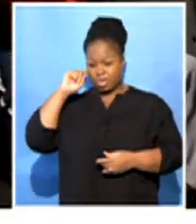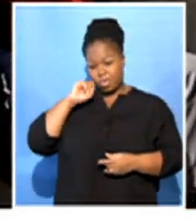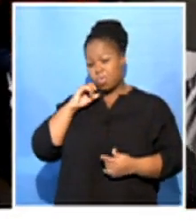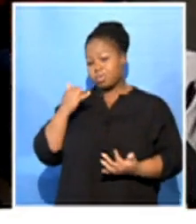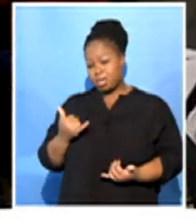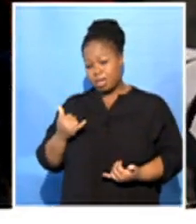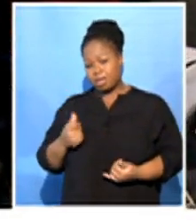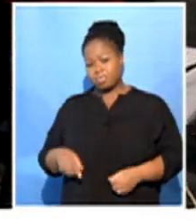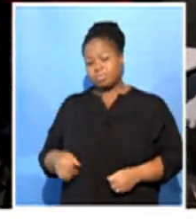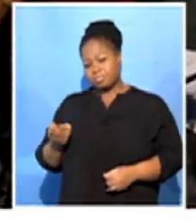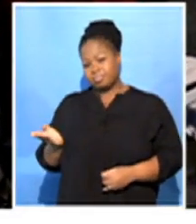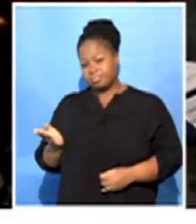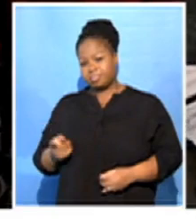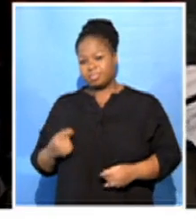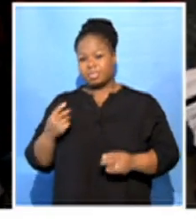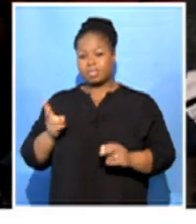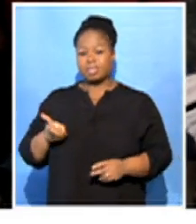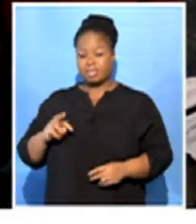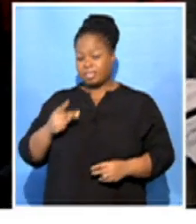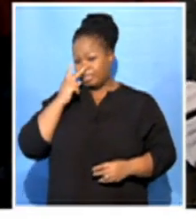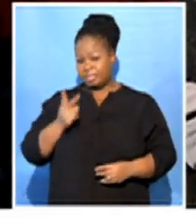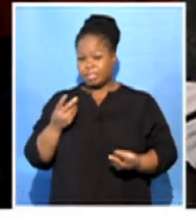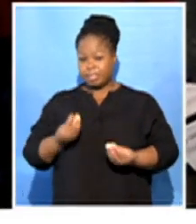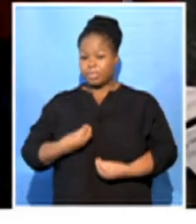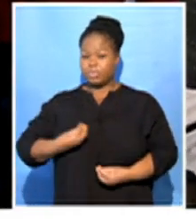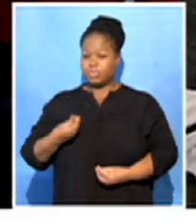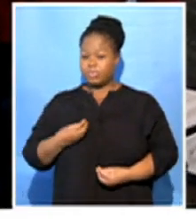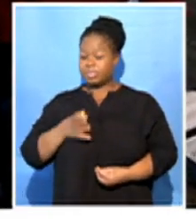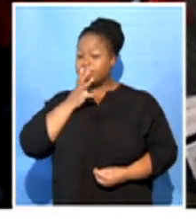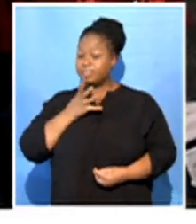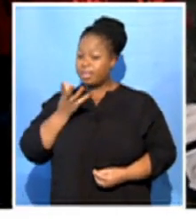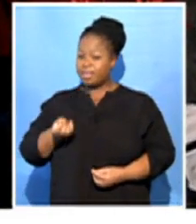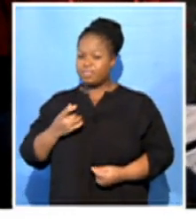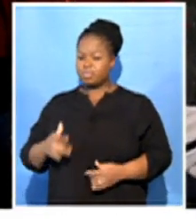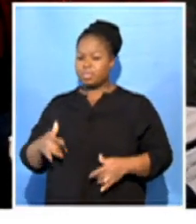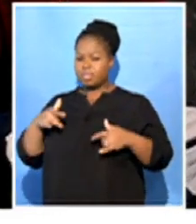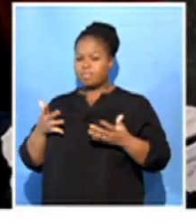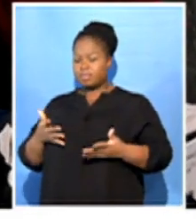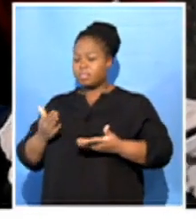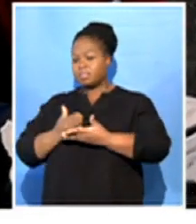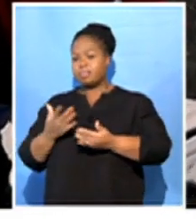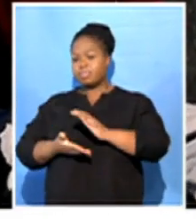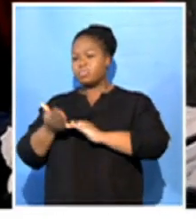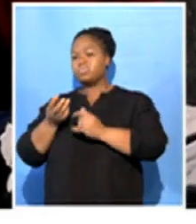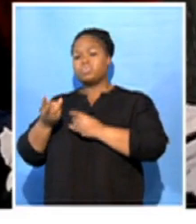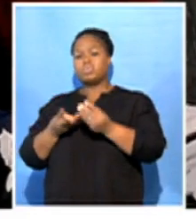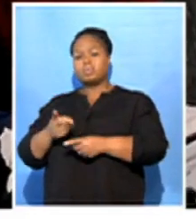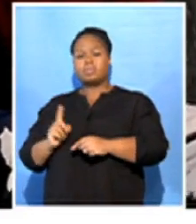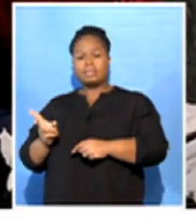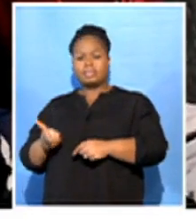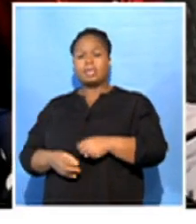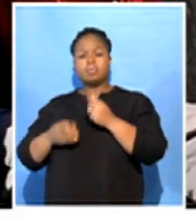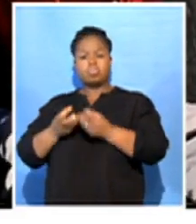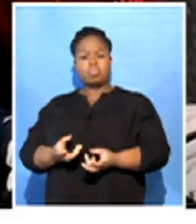umdala nomakhulu apha ecam kwakho, ndibona nabantwana ulutsha olukhoyo nihleli abanye basemsebenzini, ingathi nentswela